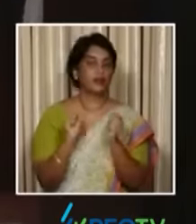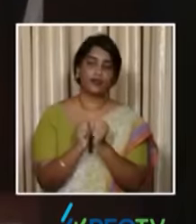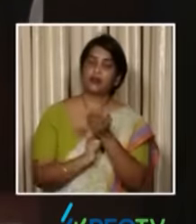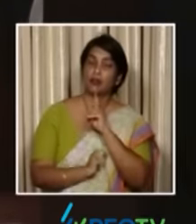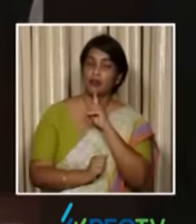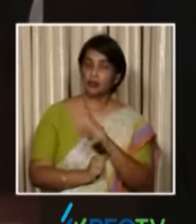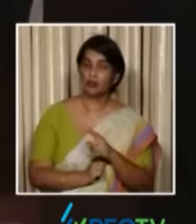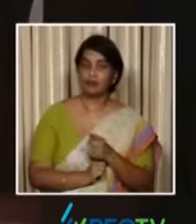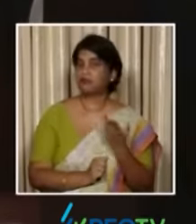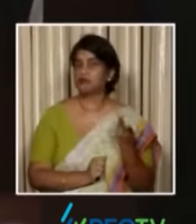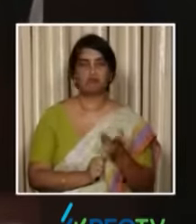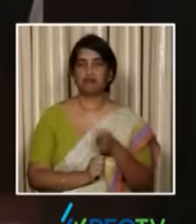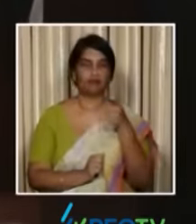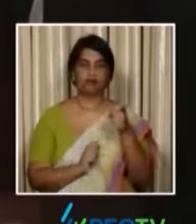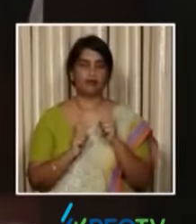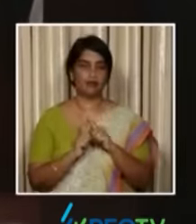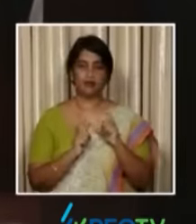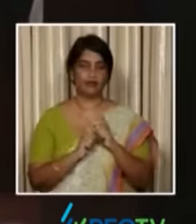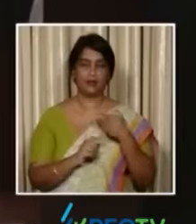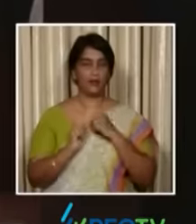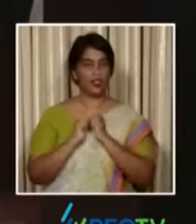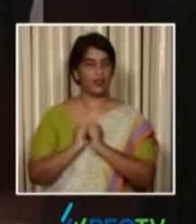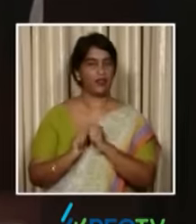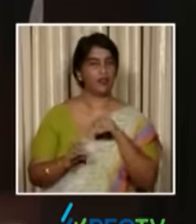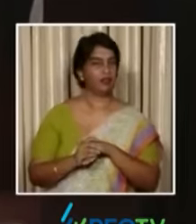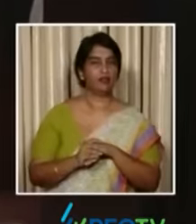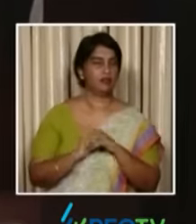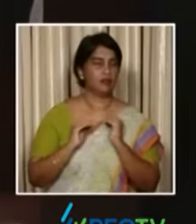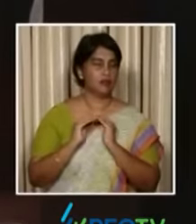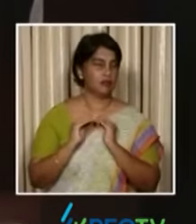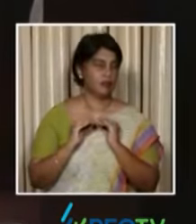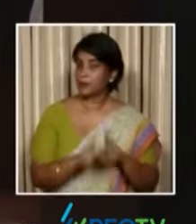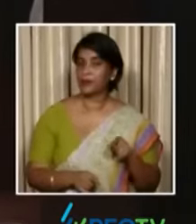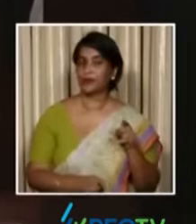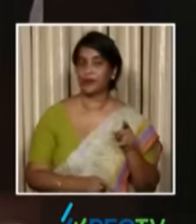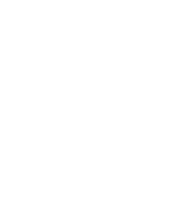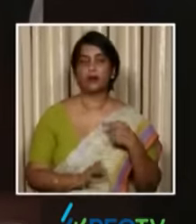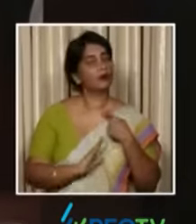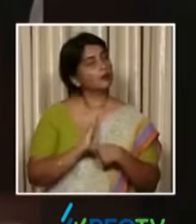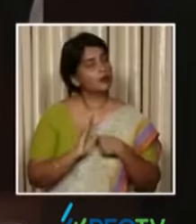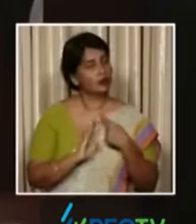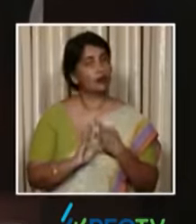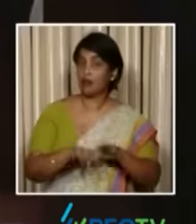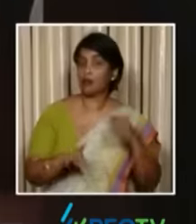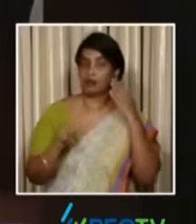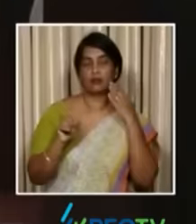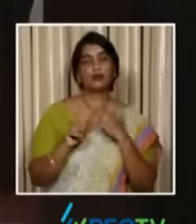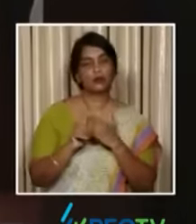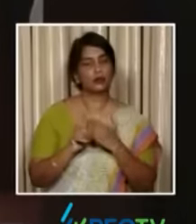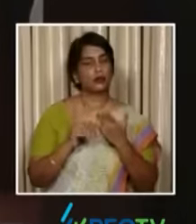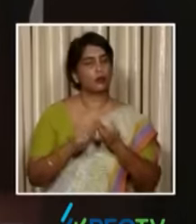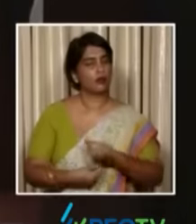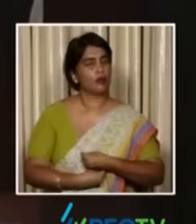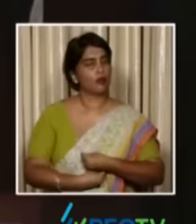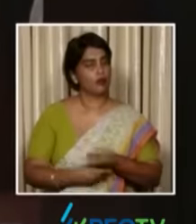ඉල්ලනකොට කියනවා ඔබගේ අධ්‍යාපනය අපේ ආයතනයේ රැකියා කරන්නට සුදුසු නැහැයි කියලා. මේ රටේ තරුණ පරපුර අනාථ